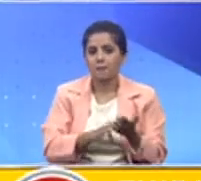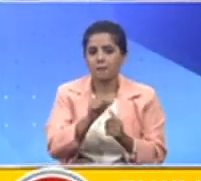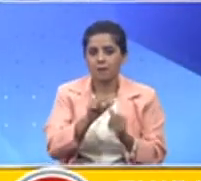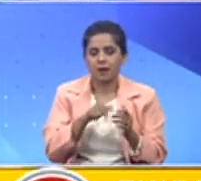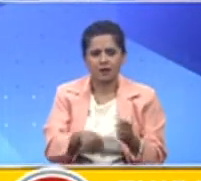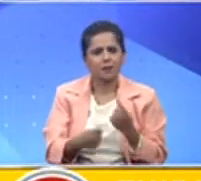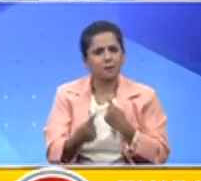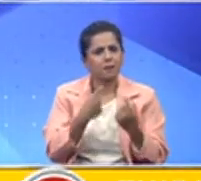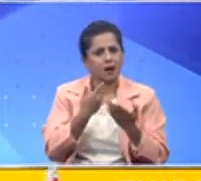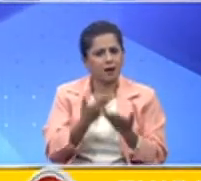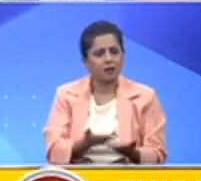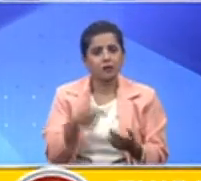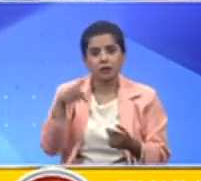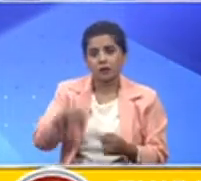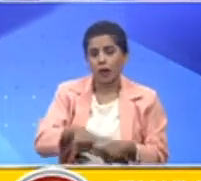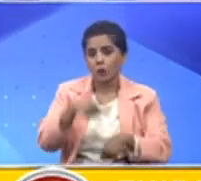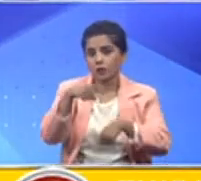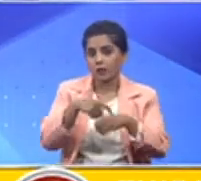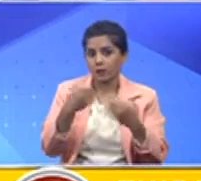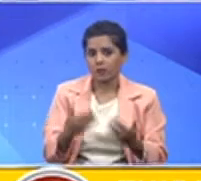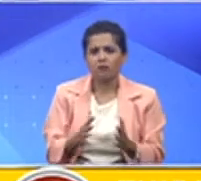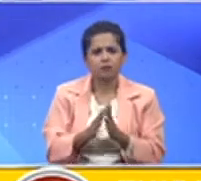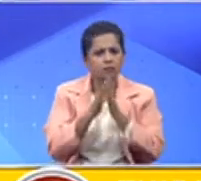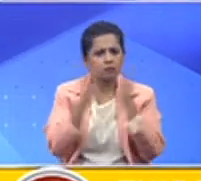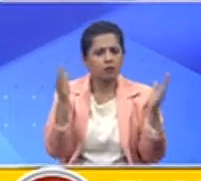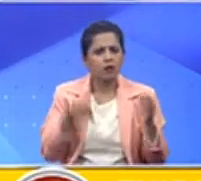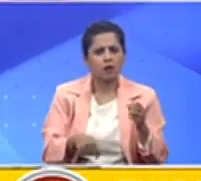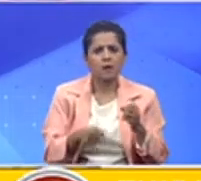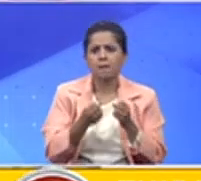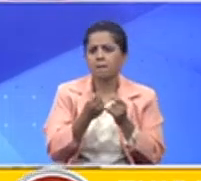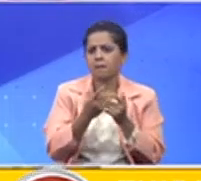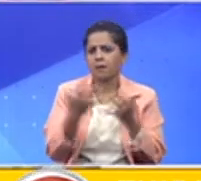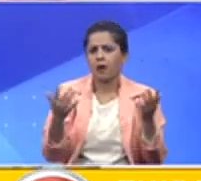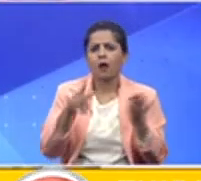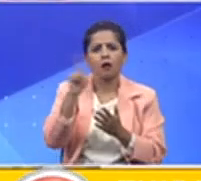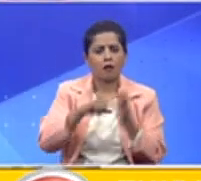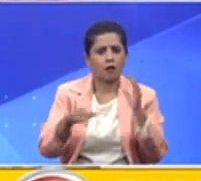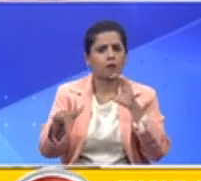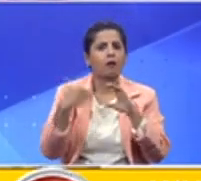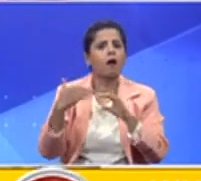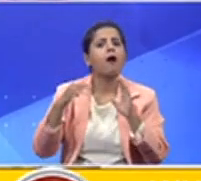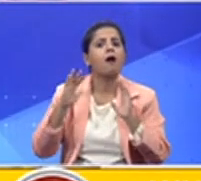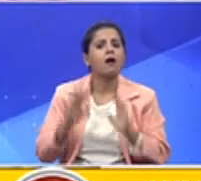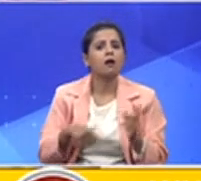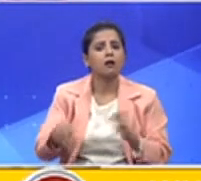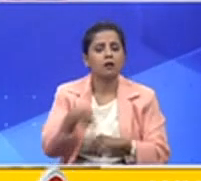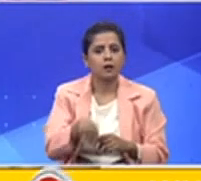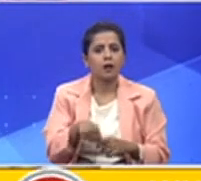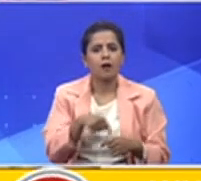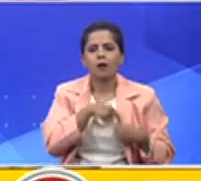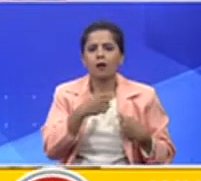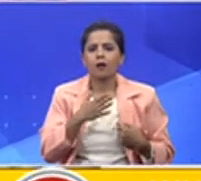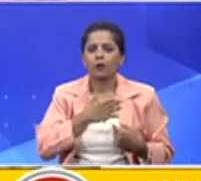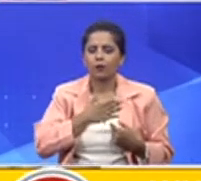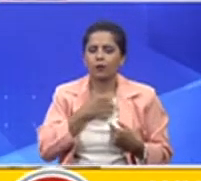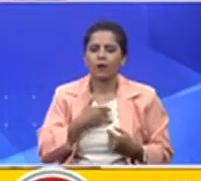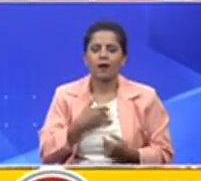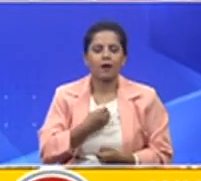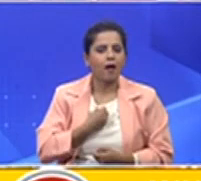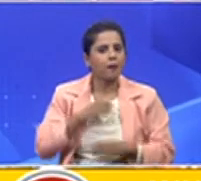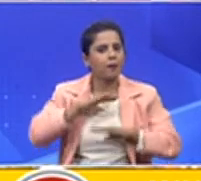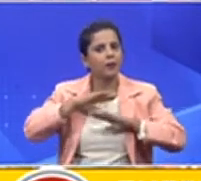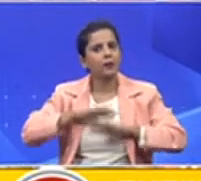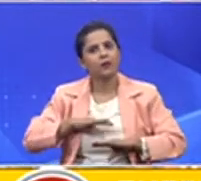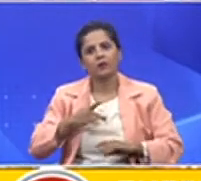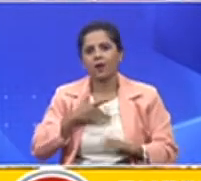मुझसे इस बार काफी संख्या में ऐसे पत्र भी मिले हैं जो मन को भूत ही संतोस देते